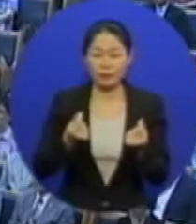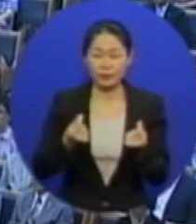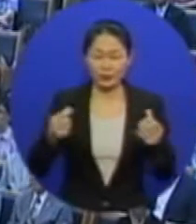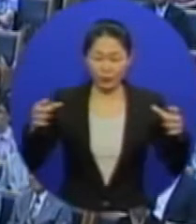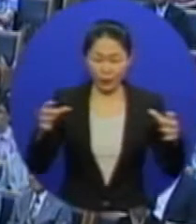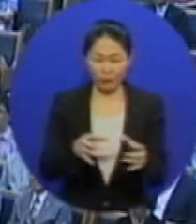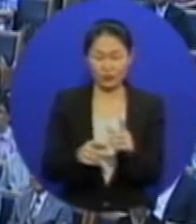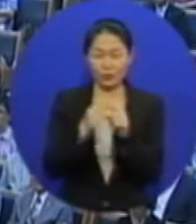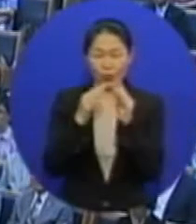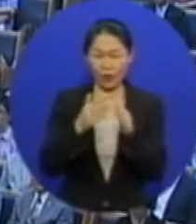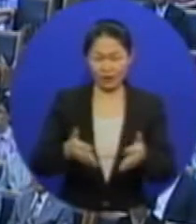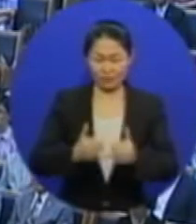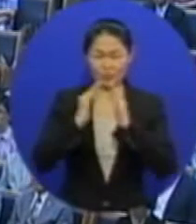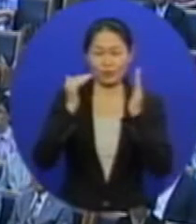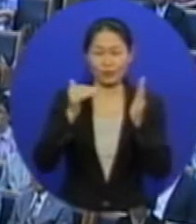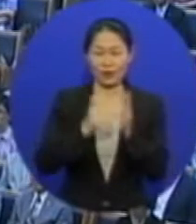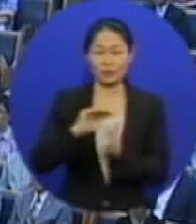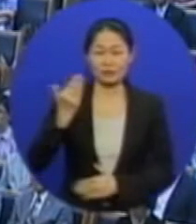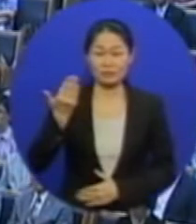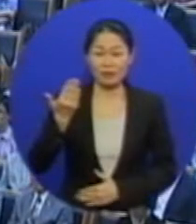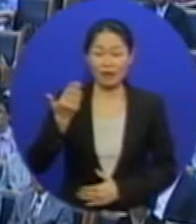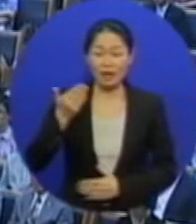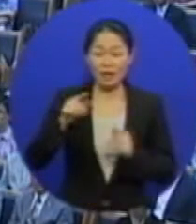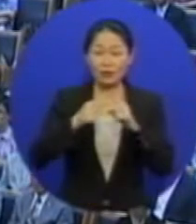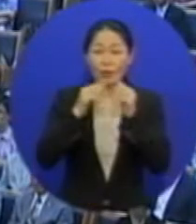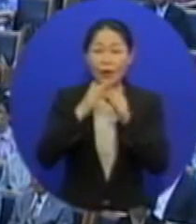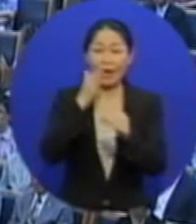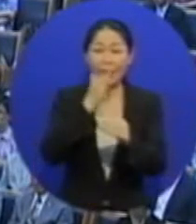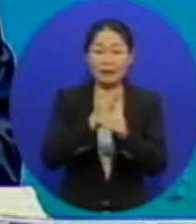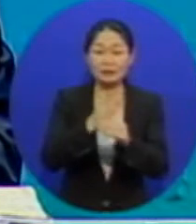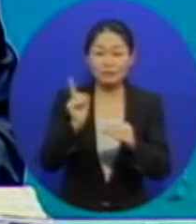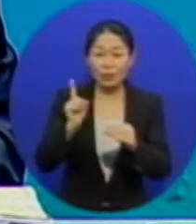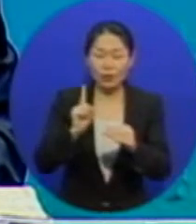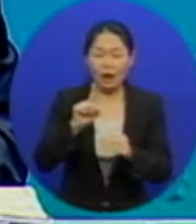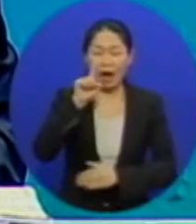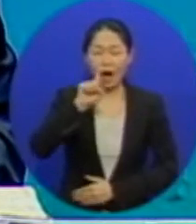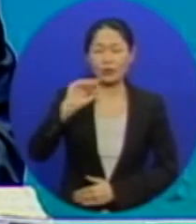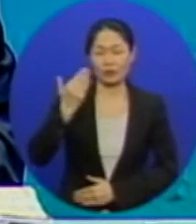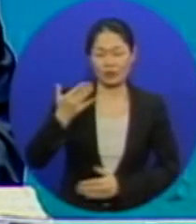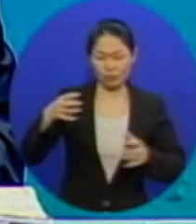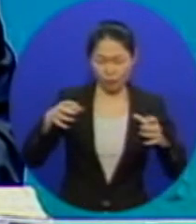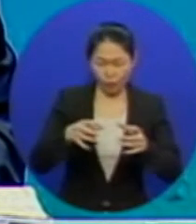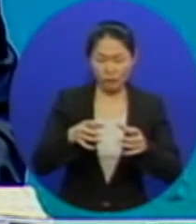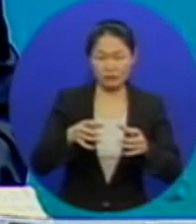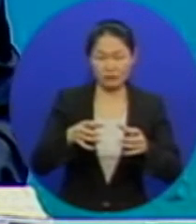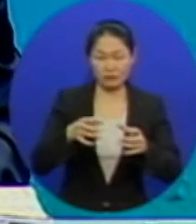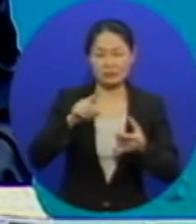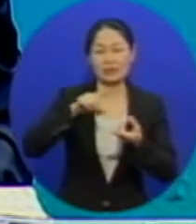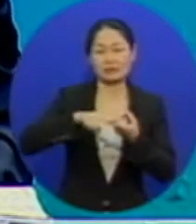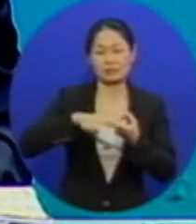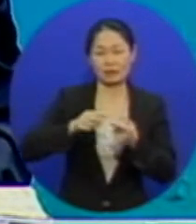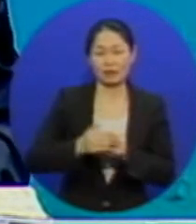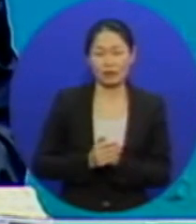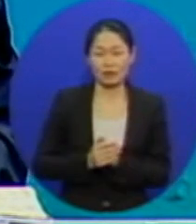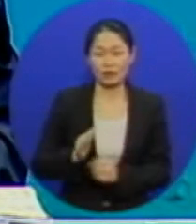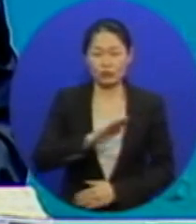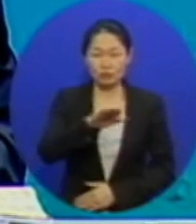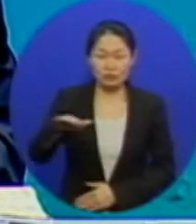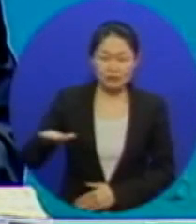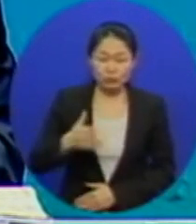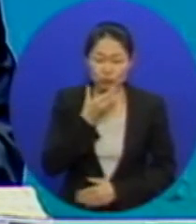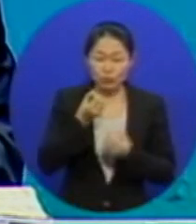거 애가 된 겁니다 교회 핵심은 1 되도록 보이는데 있는거예요 그래서 우리가 축복기도